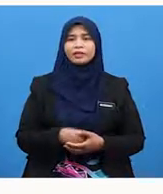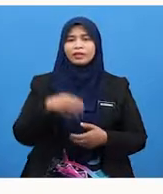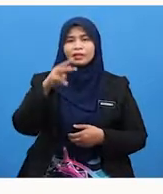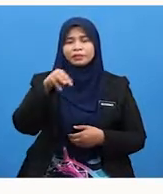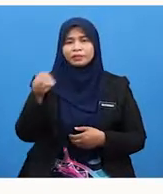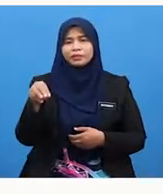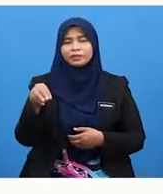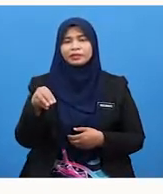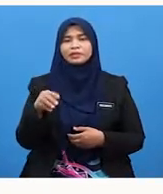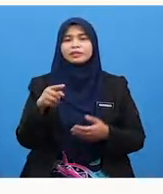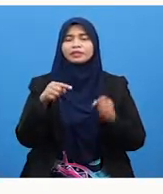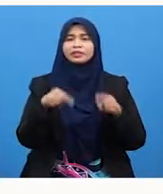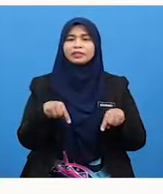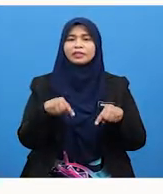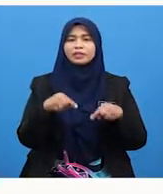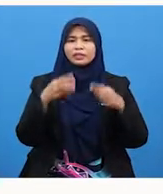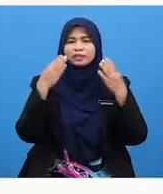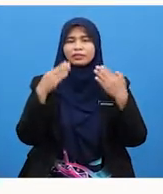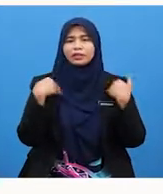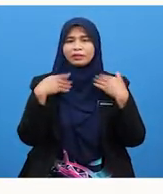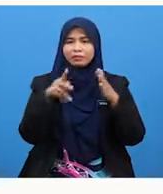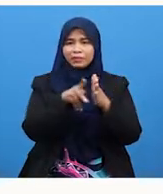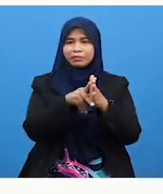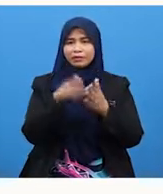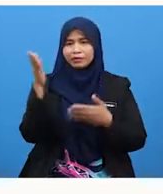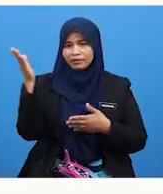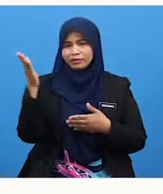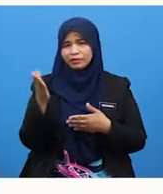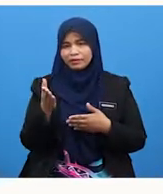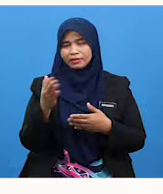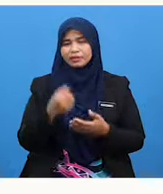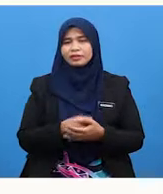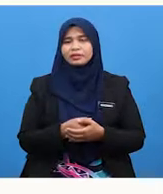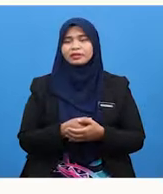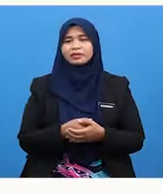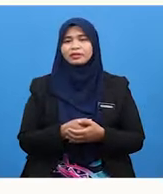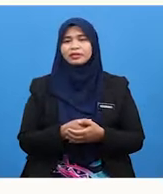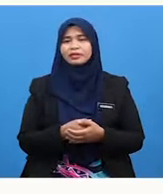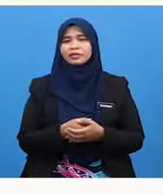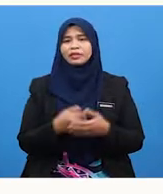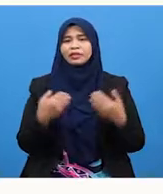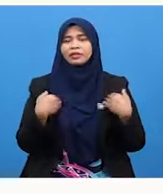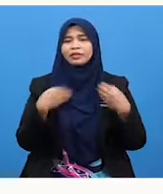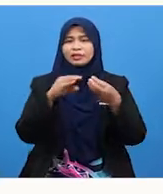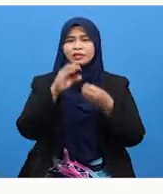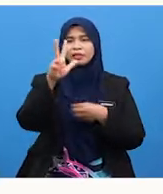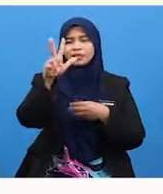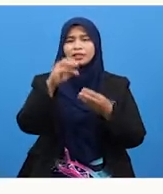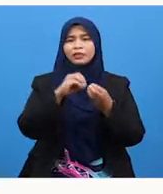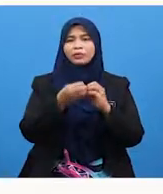Murid-murid, di sini cikgu ada paparkan sebuah carta yang mempunyai tiga